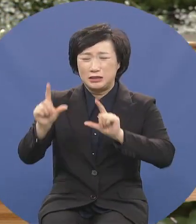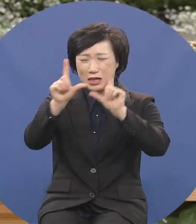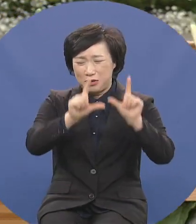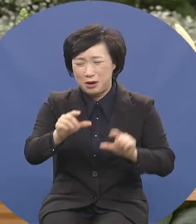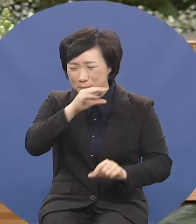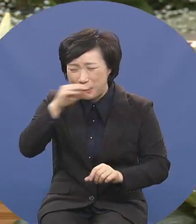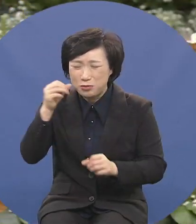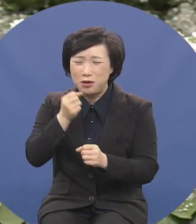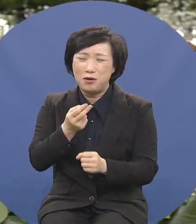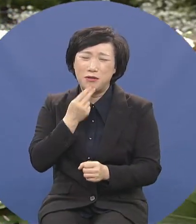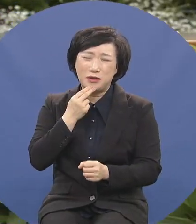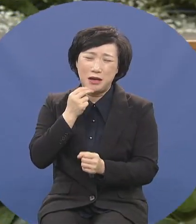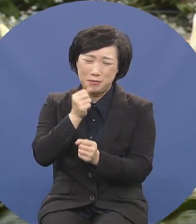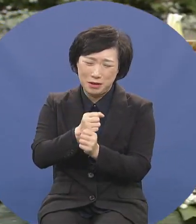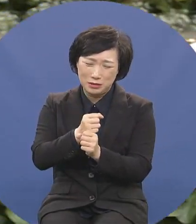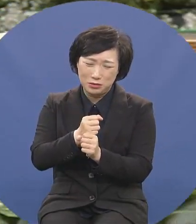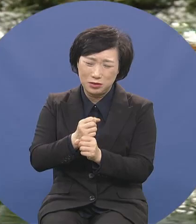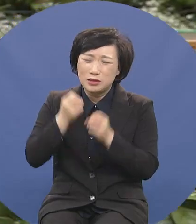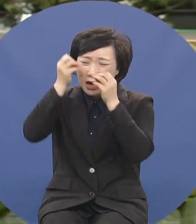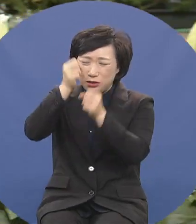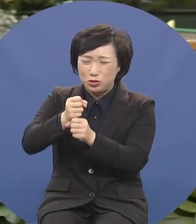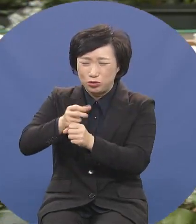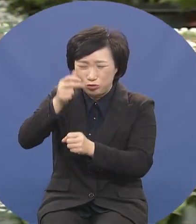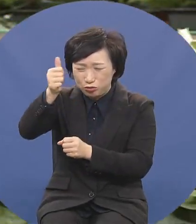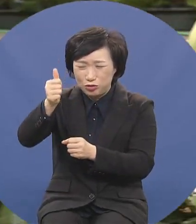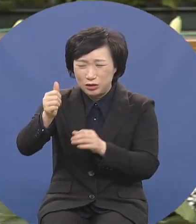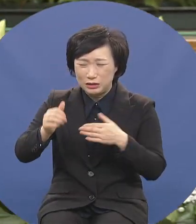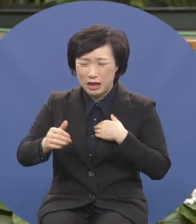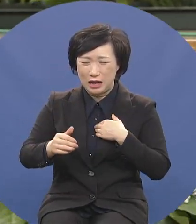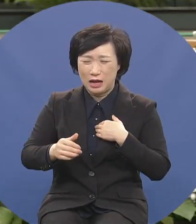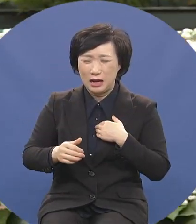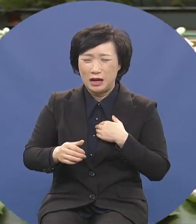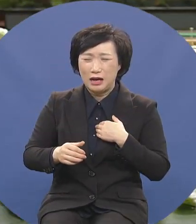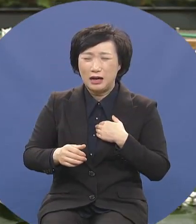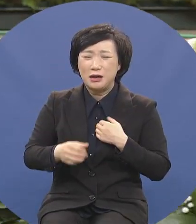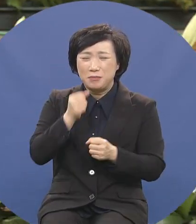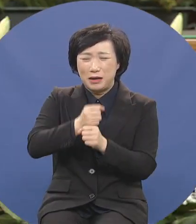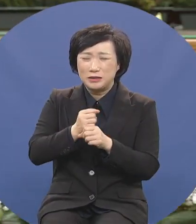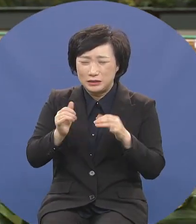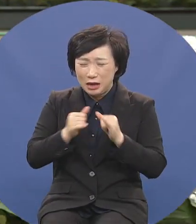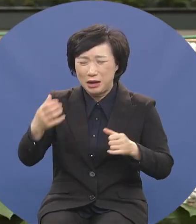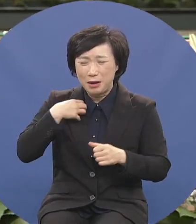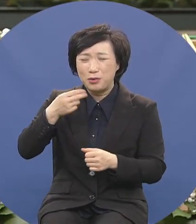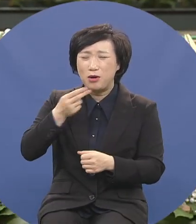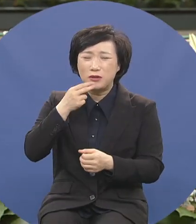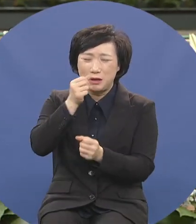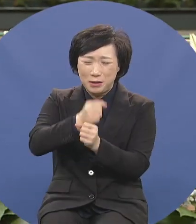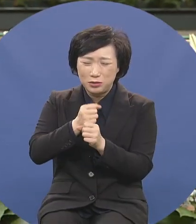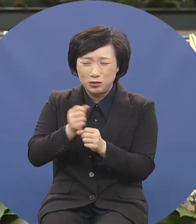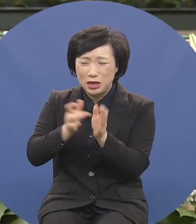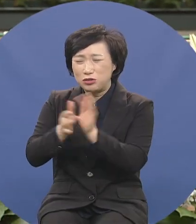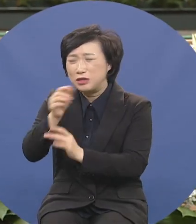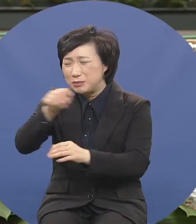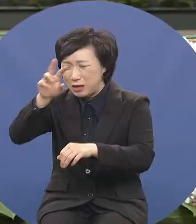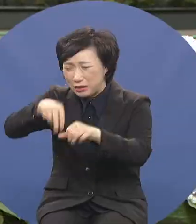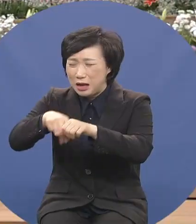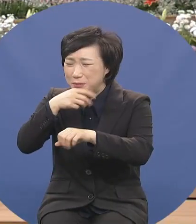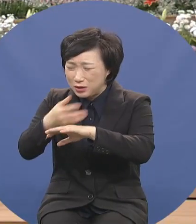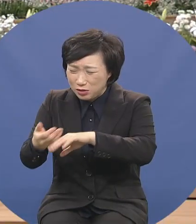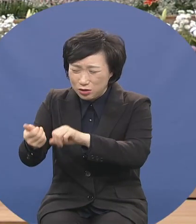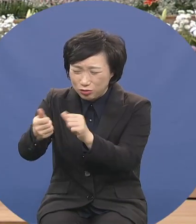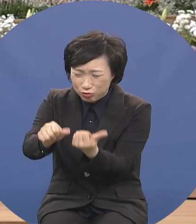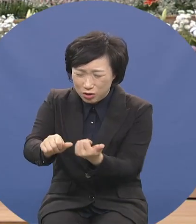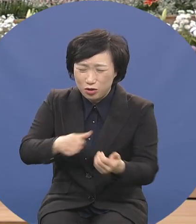하지 못하게 만들고 창조자로서 피조물의 사명을 감당하지 못하게 만들고 피 흘려 피를 값주고사 죄와 사망에서